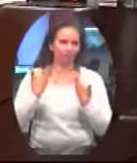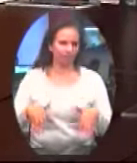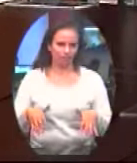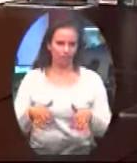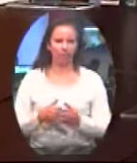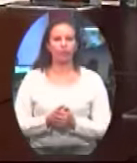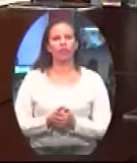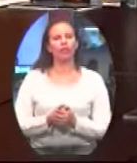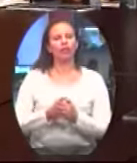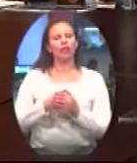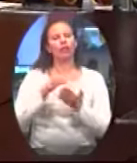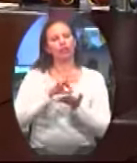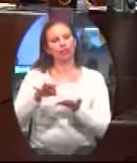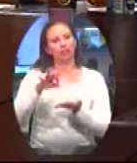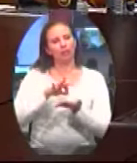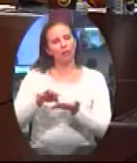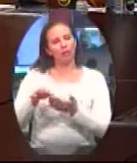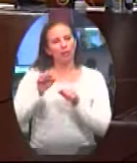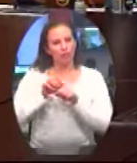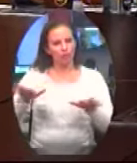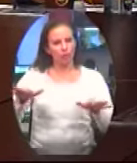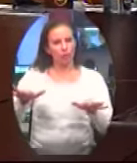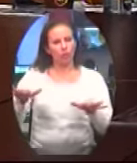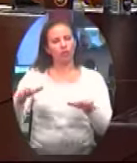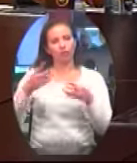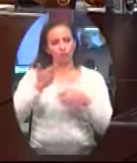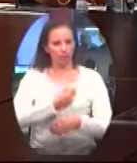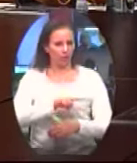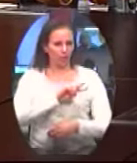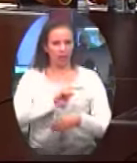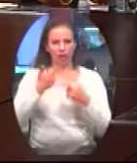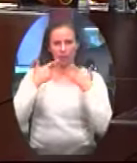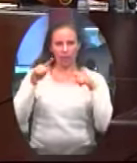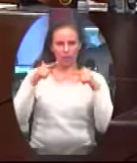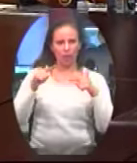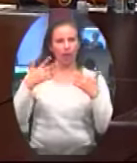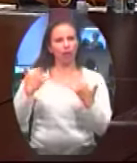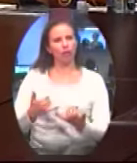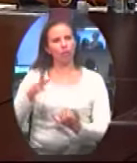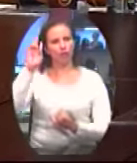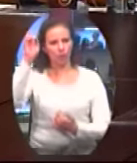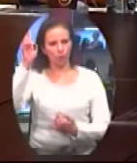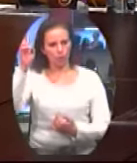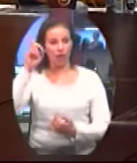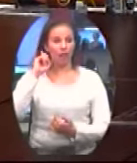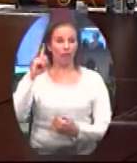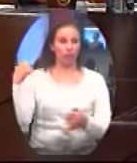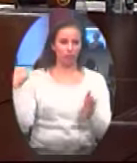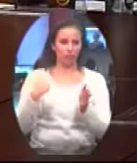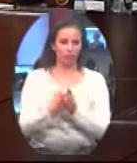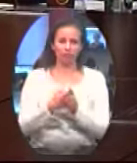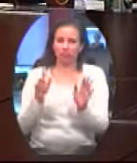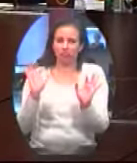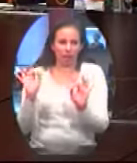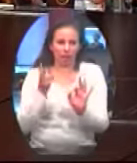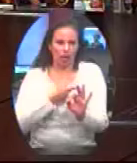משרד התפוצות לקחו לו את ההסברה, היום זה רק חוץ ומשרד רועם, אבל בסופו של דבר אין מישהו אחראי, אין מישהו